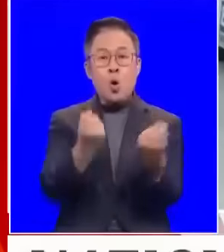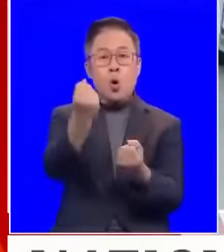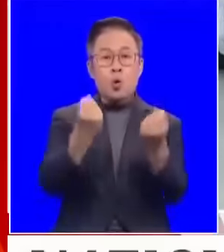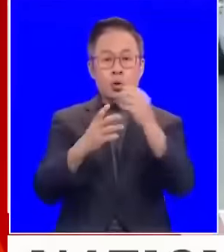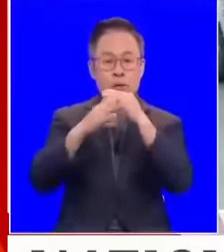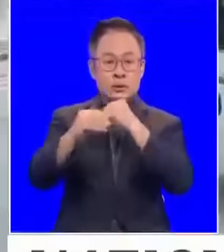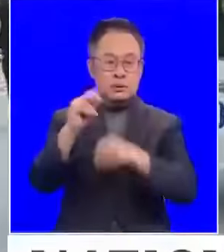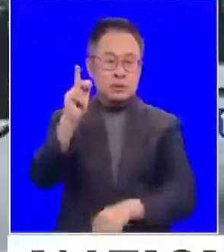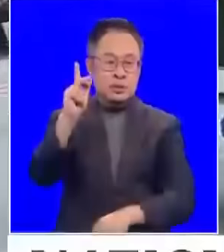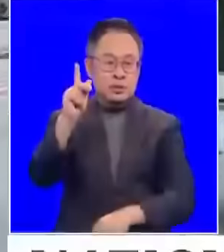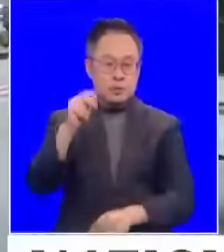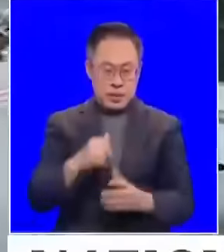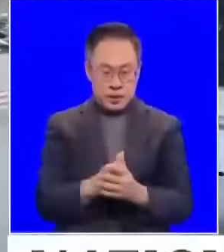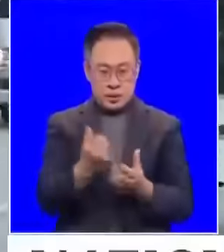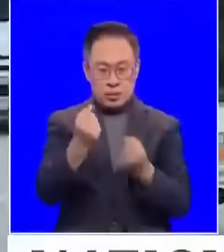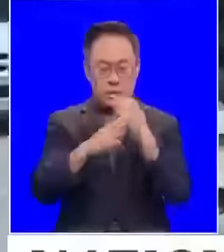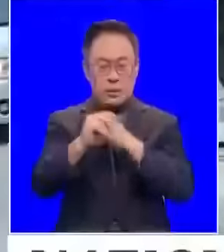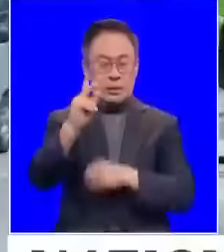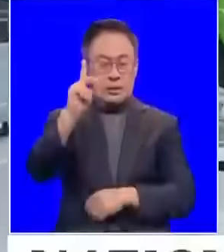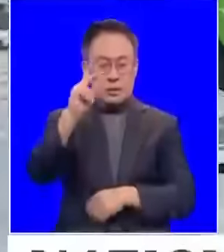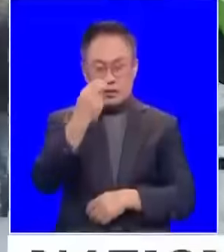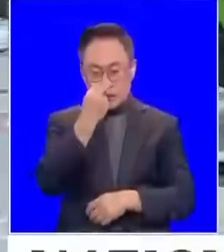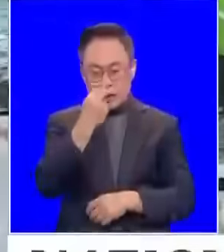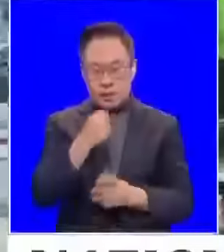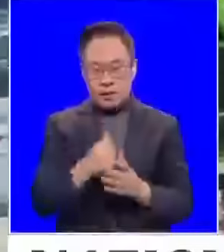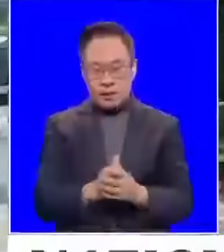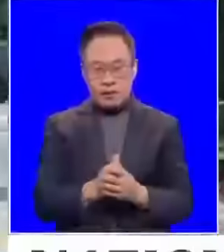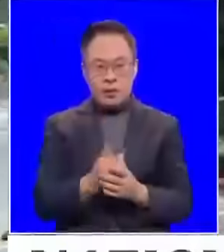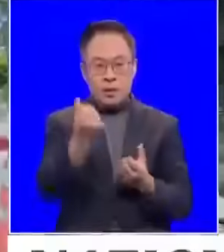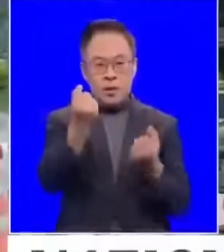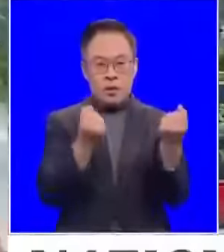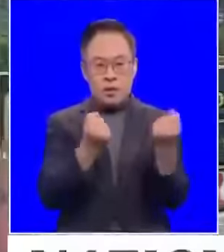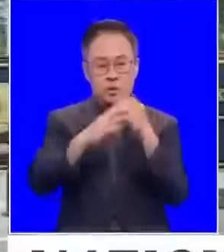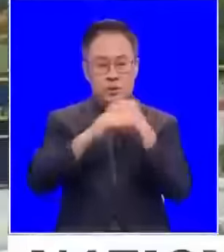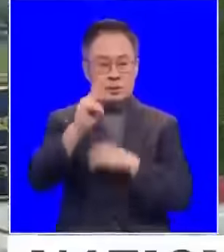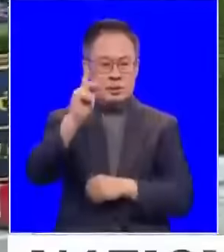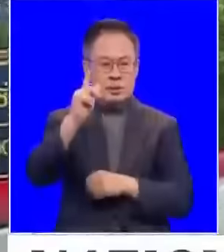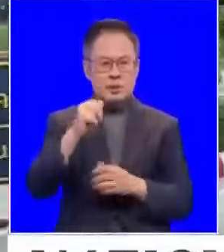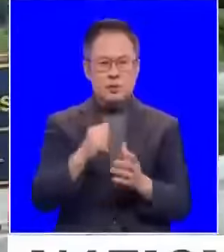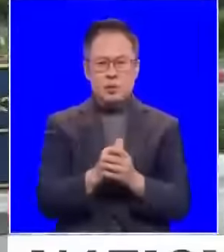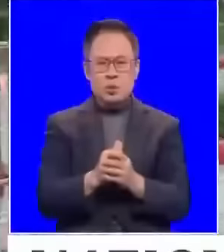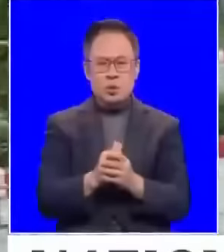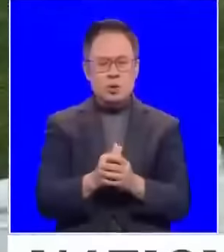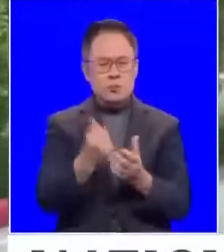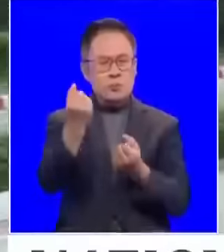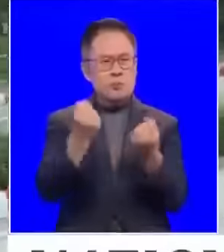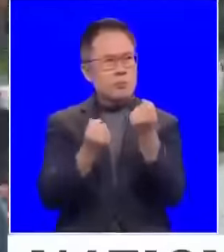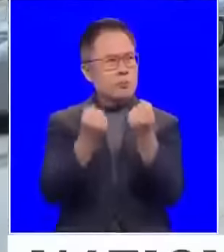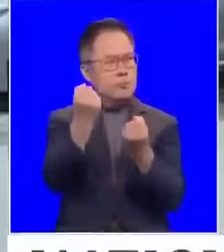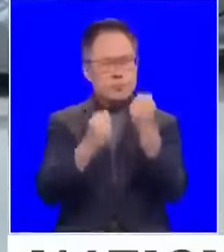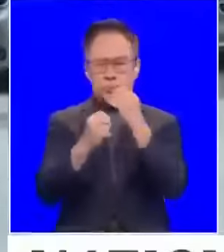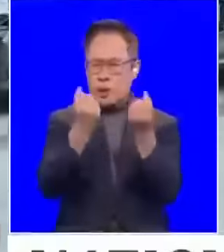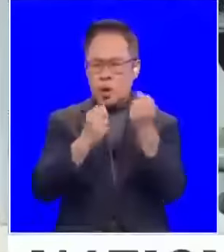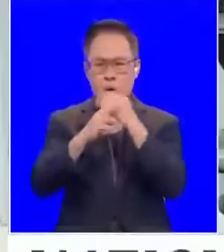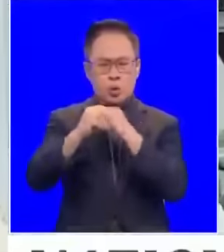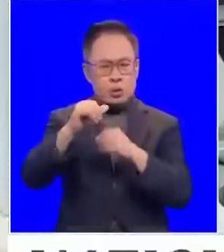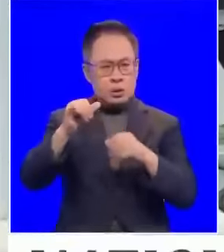กันเพิ่มนะคะเนี่ยรถคันนี้คุณผู้ชมสวยเลยนะคะลัมโบกินี่ ฮูราแคนอีโวนะคะมูล